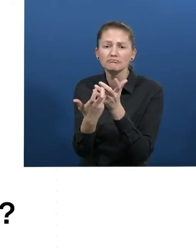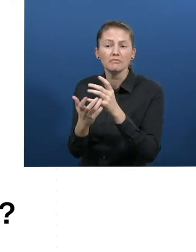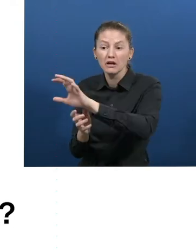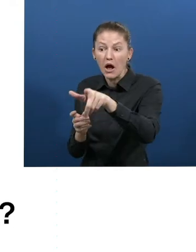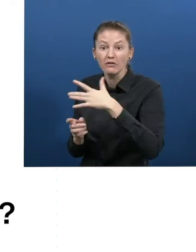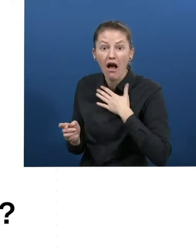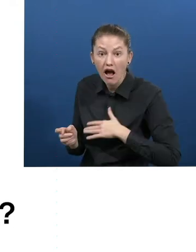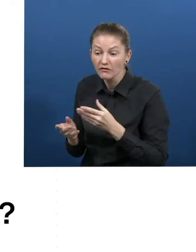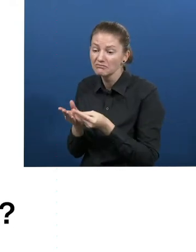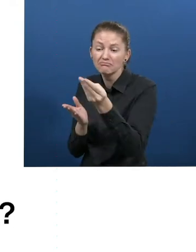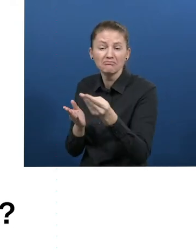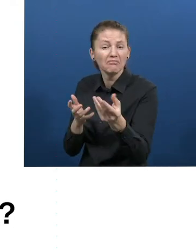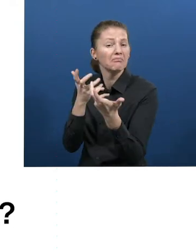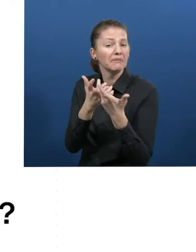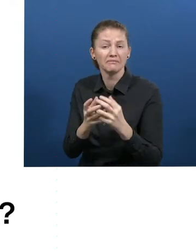work?